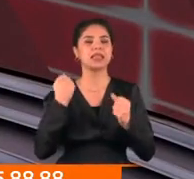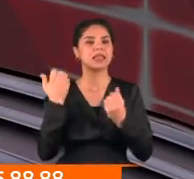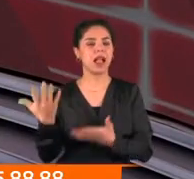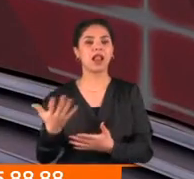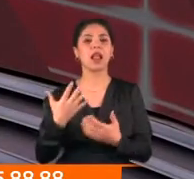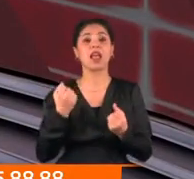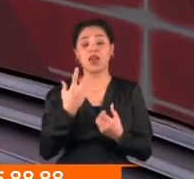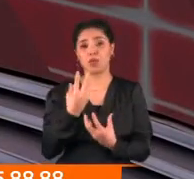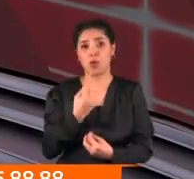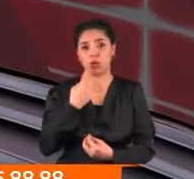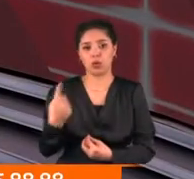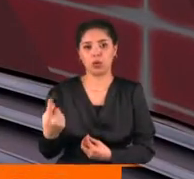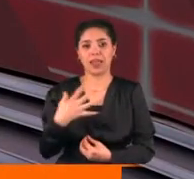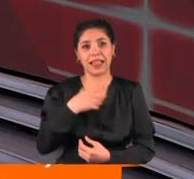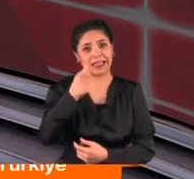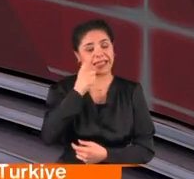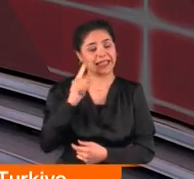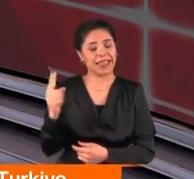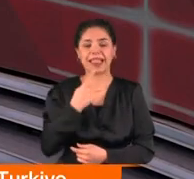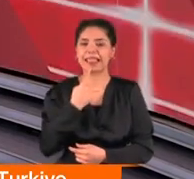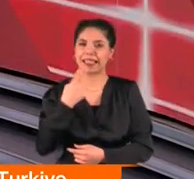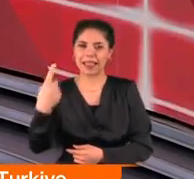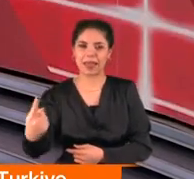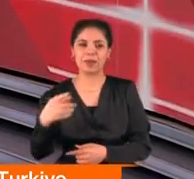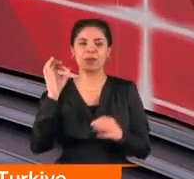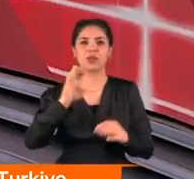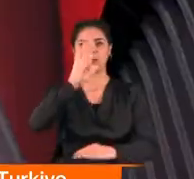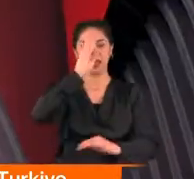ve geçmiş olsun diyelim şimdi. Size kendinize dikkat edin diyelim ve bütün İstanbullulara uyarımız olsun.